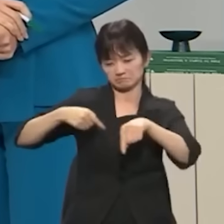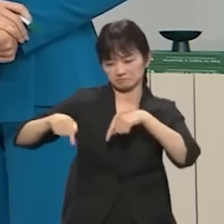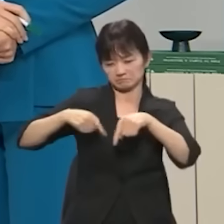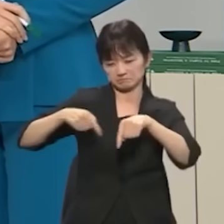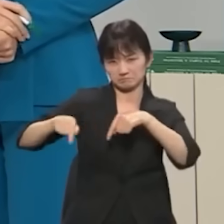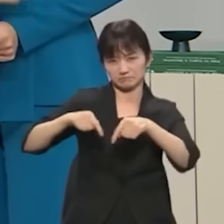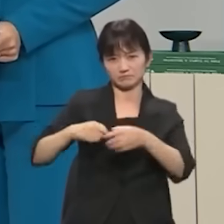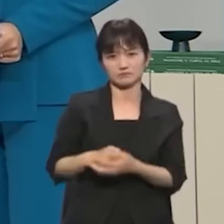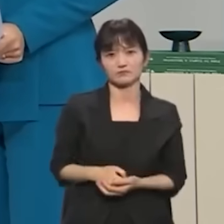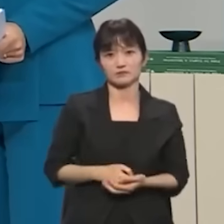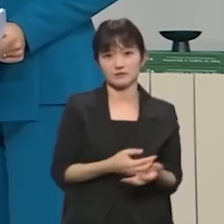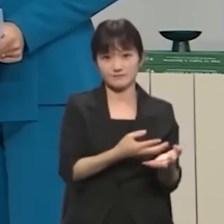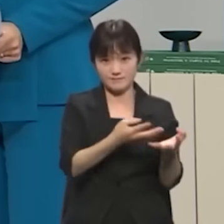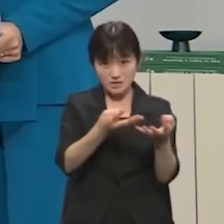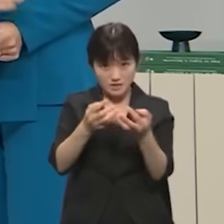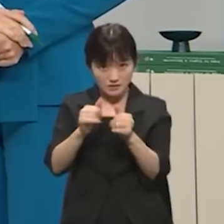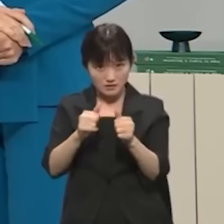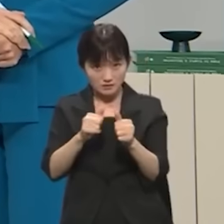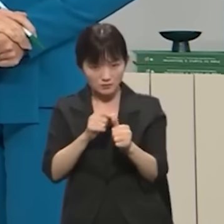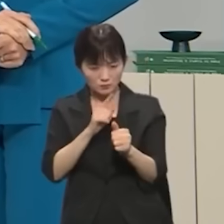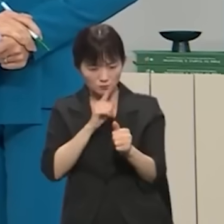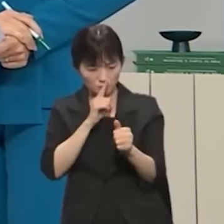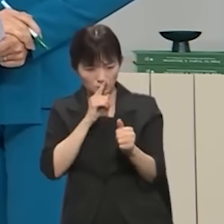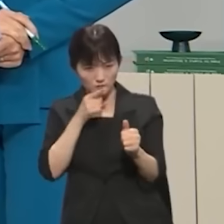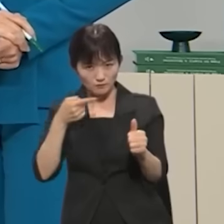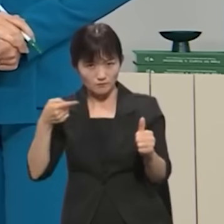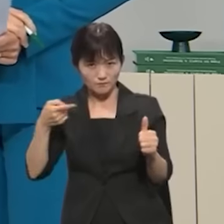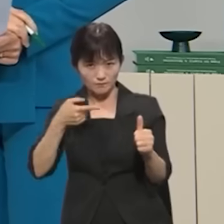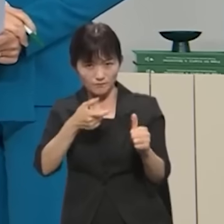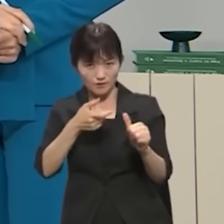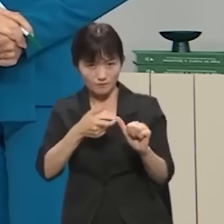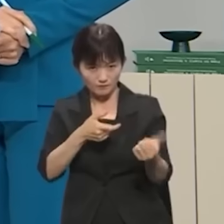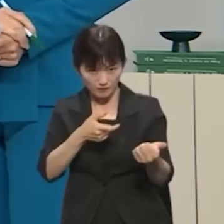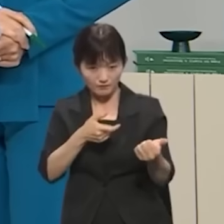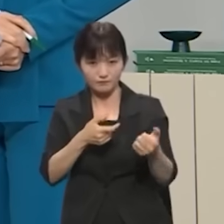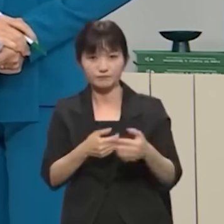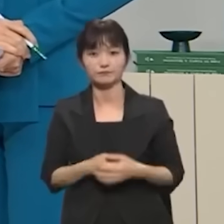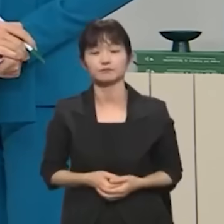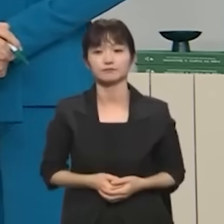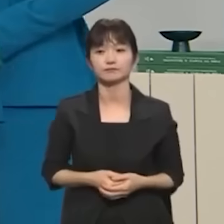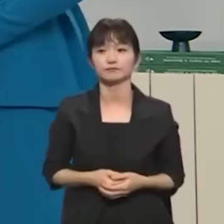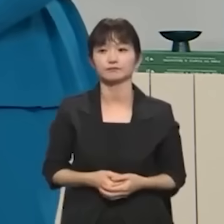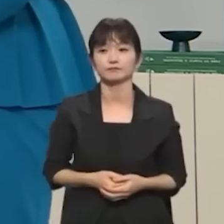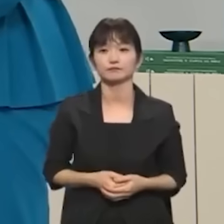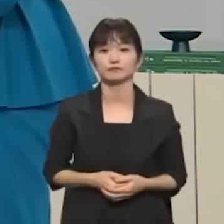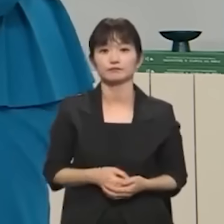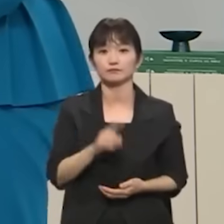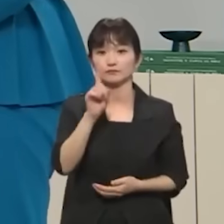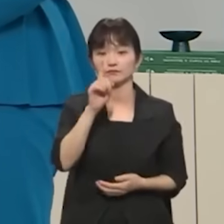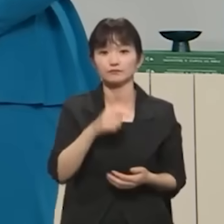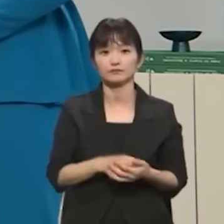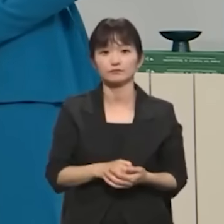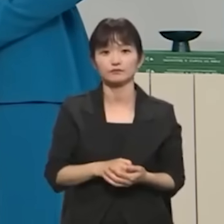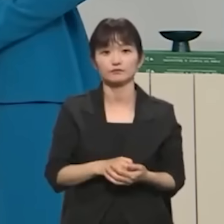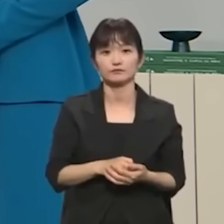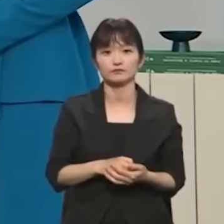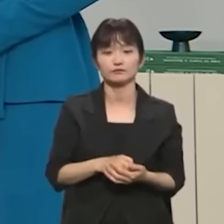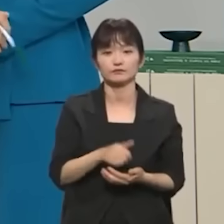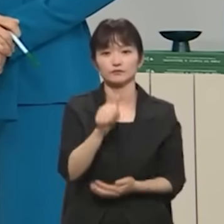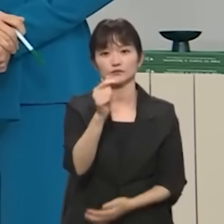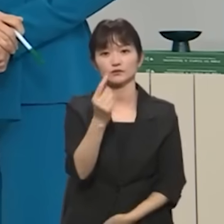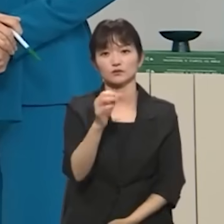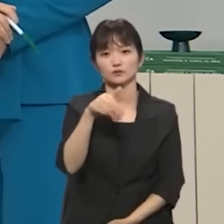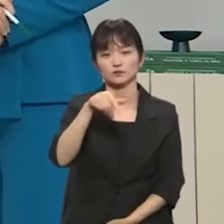수많은 정적들을 소리소문 없이 숙청한 어두운 역사가 있죠. 자, 빼놓을 수 없는 게 바로 이